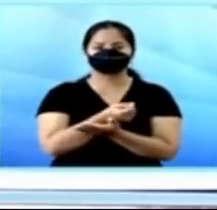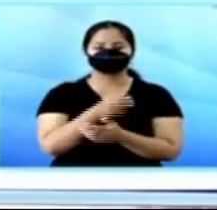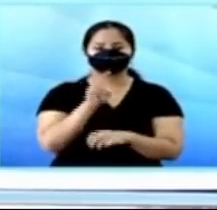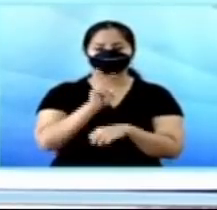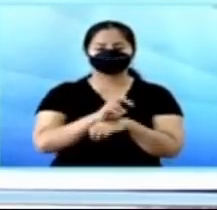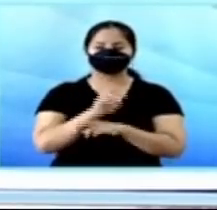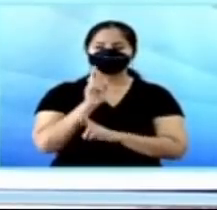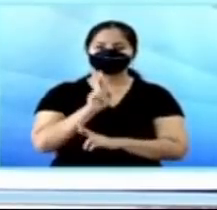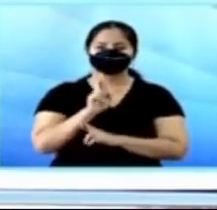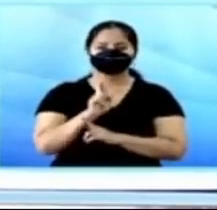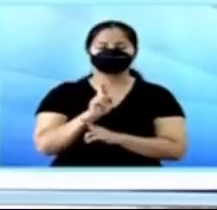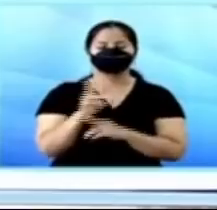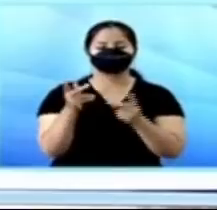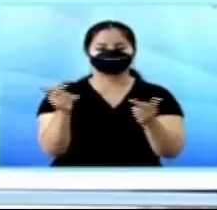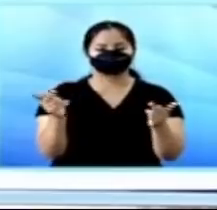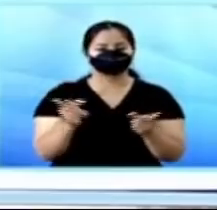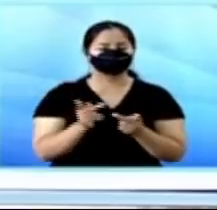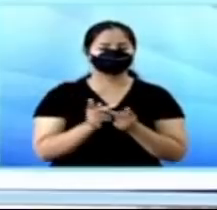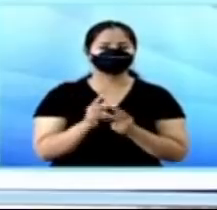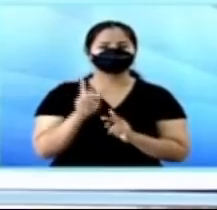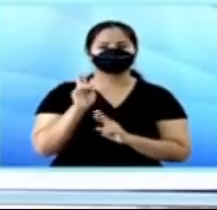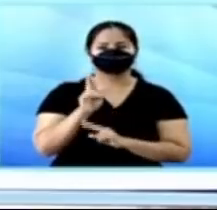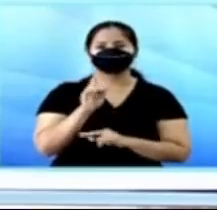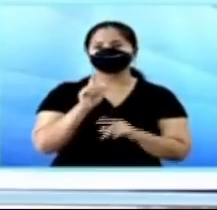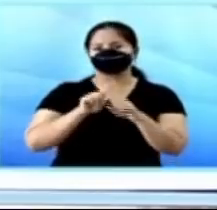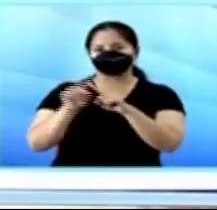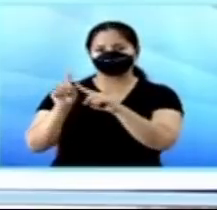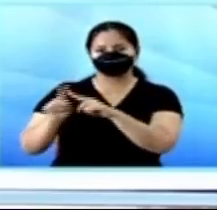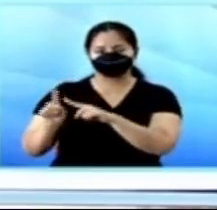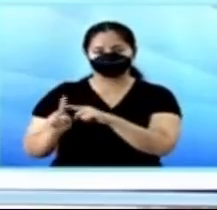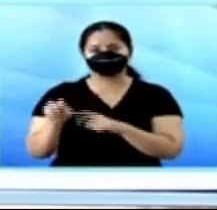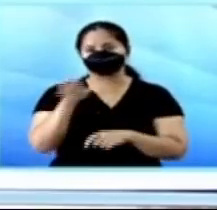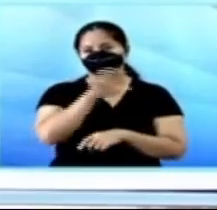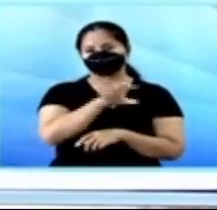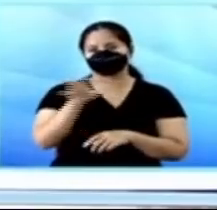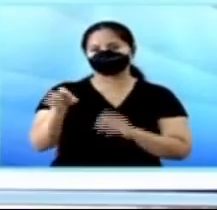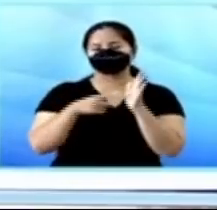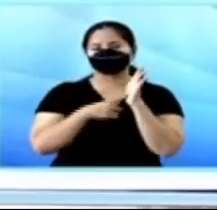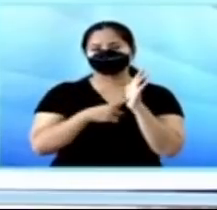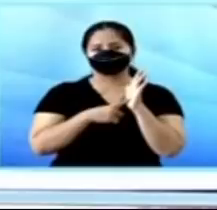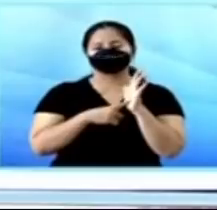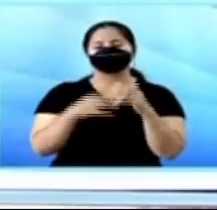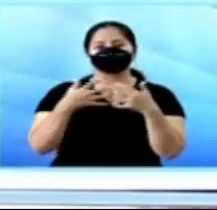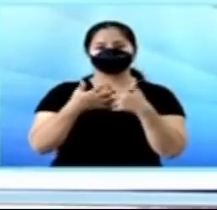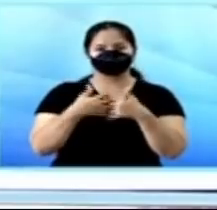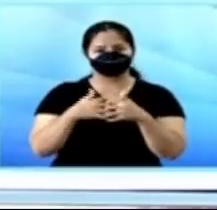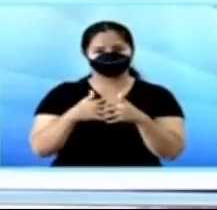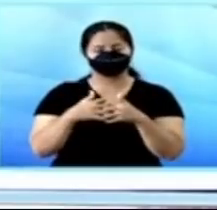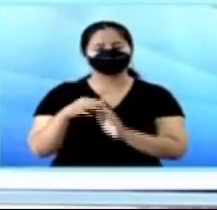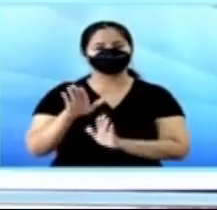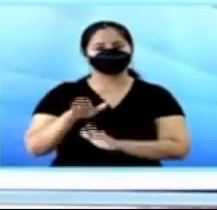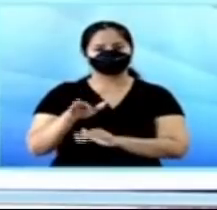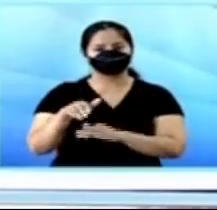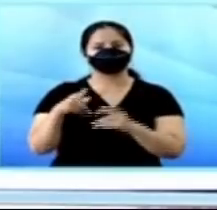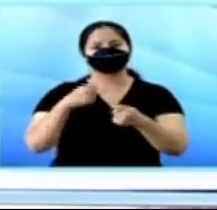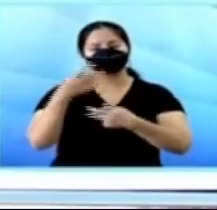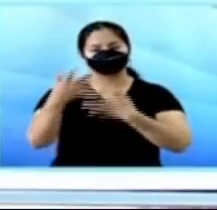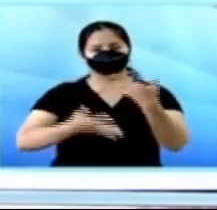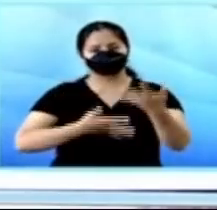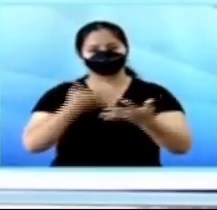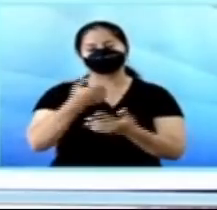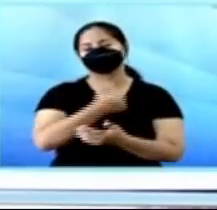ระวังอยู่ตามสถานที่เสี่ยงต่างๆเช่นบรรดาห้องจัดงานหรือว่าตลาดสด